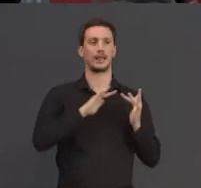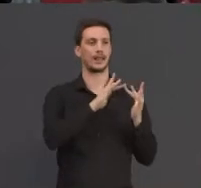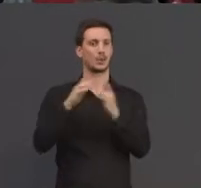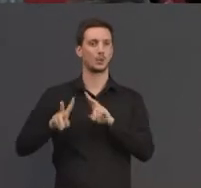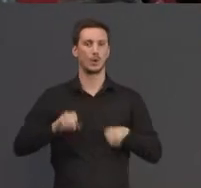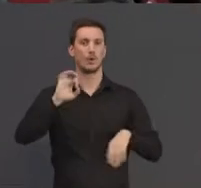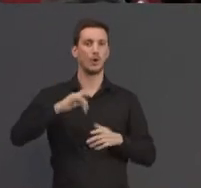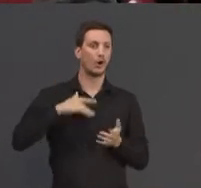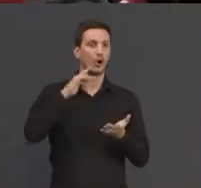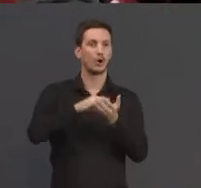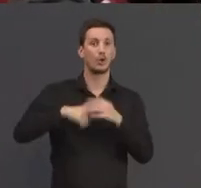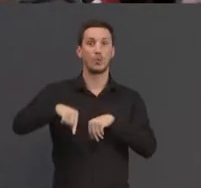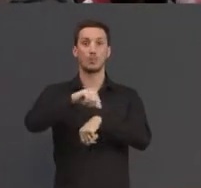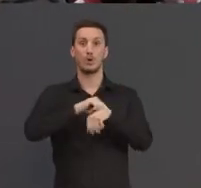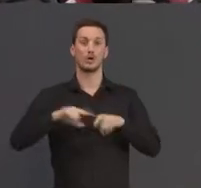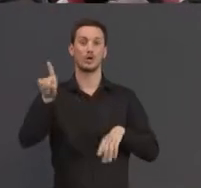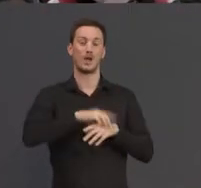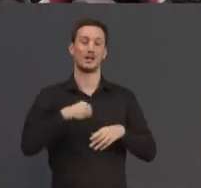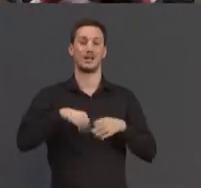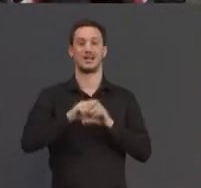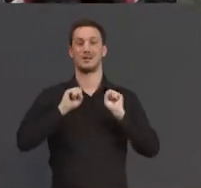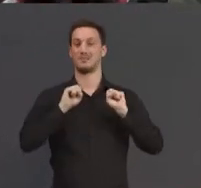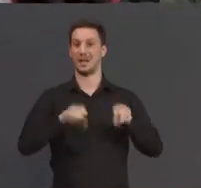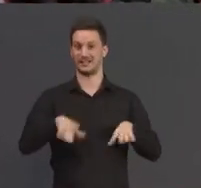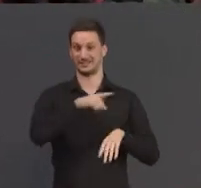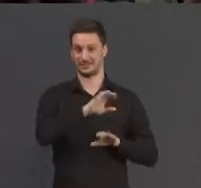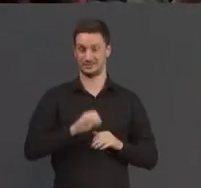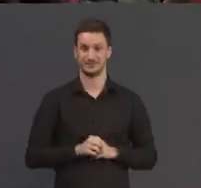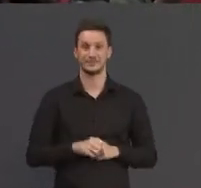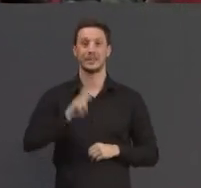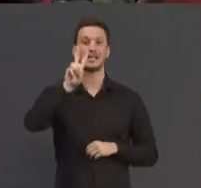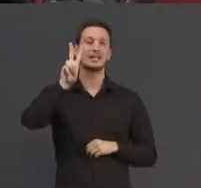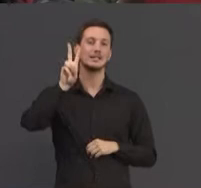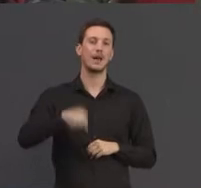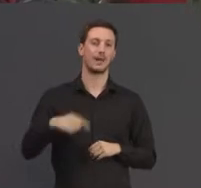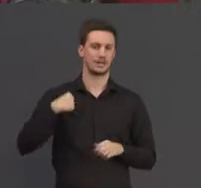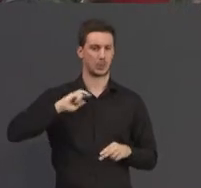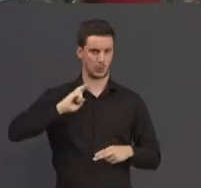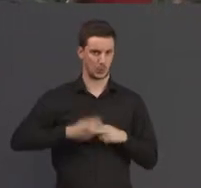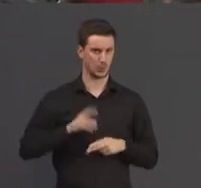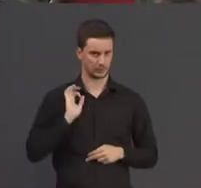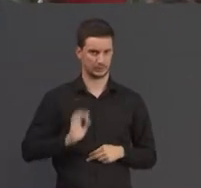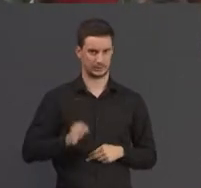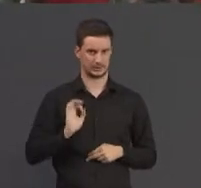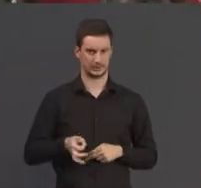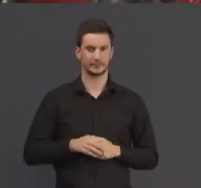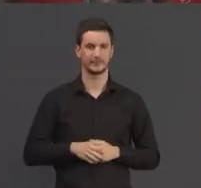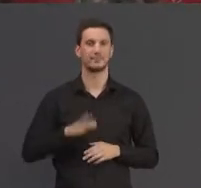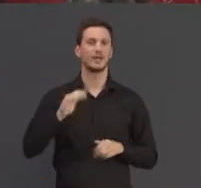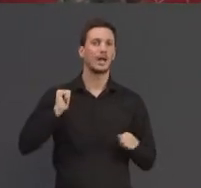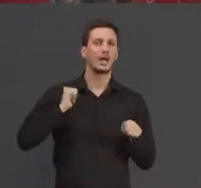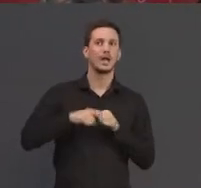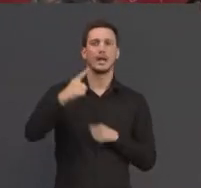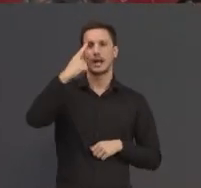patir esdeveniments polítics com el Brexit. Moltes vegades ha sigut dur, però us puc dir que quan creus